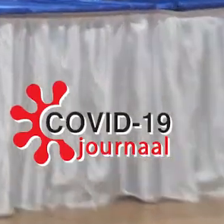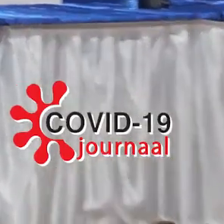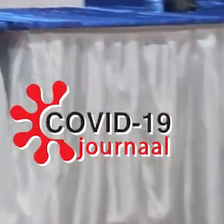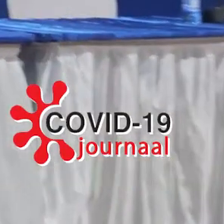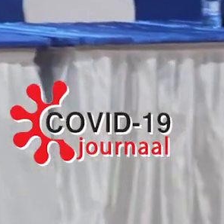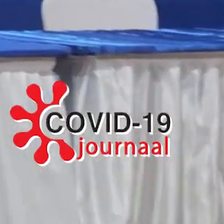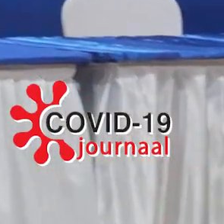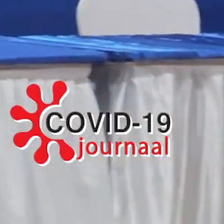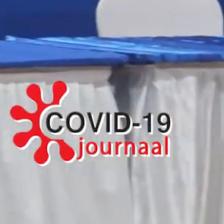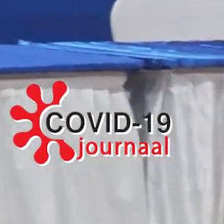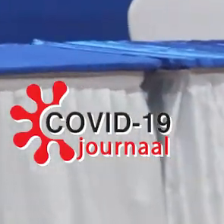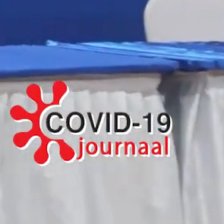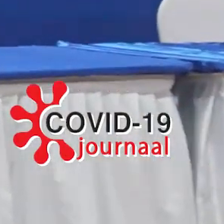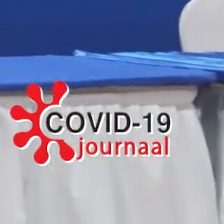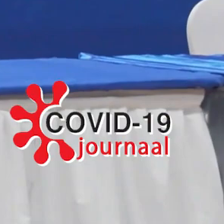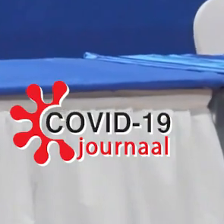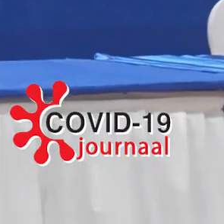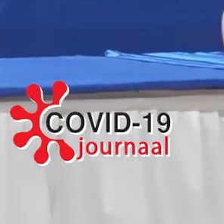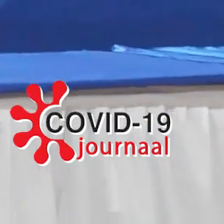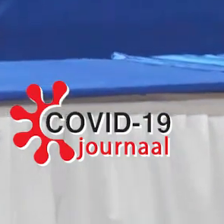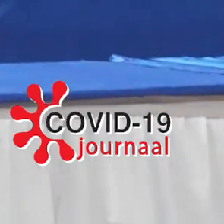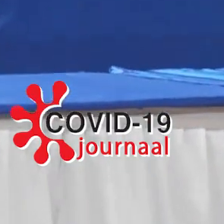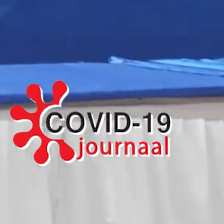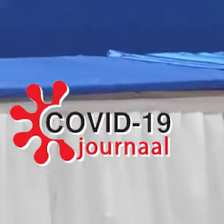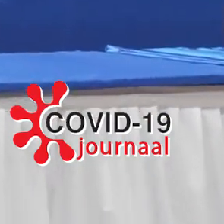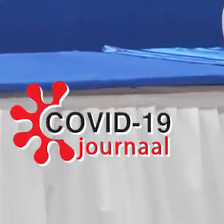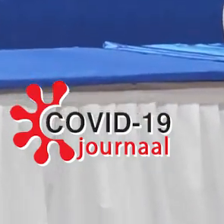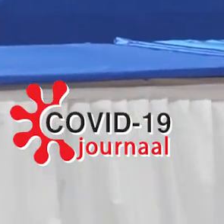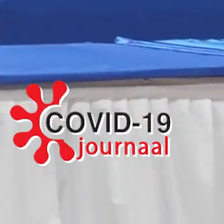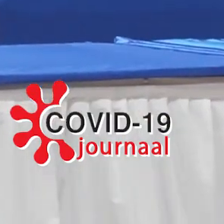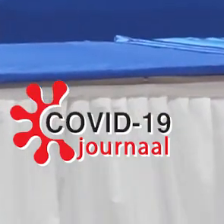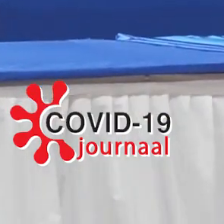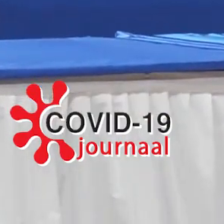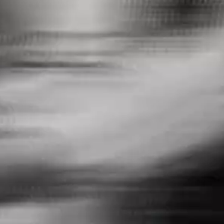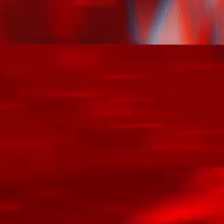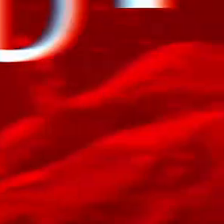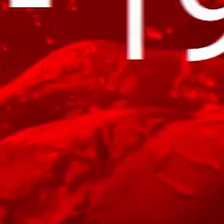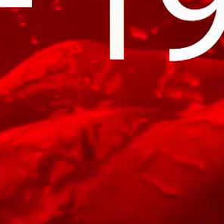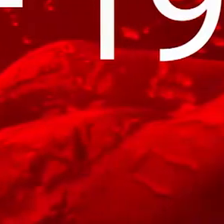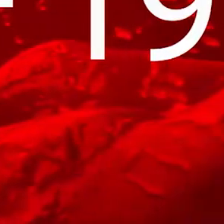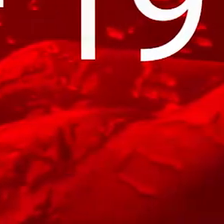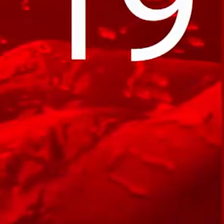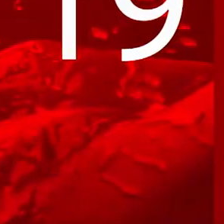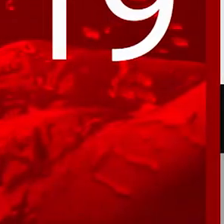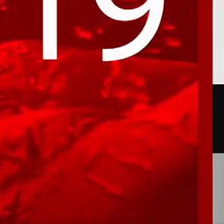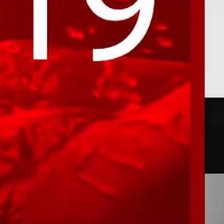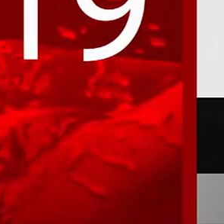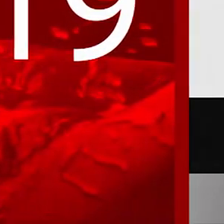Dat we direct drastische afname hebben gezien van het aantal positieven.